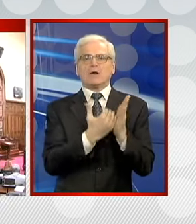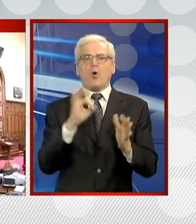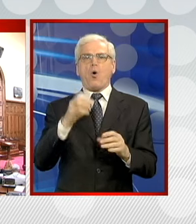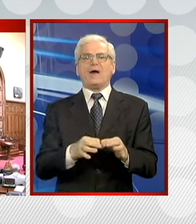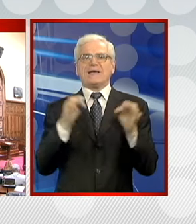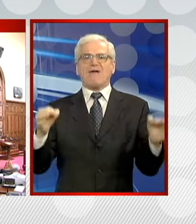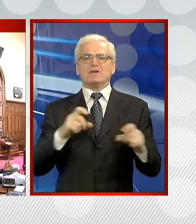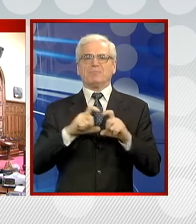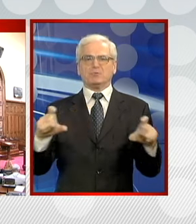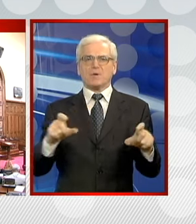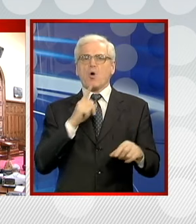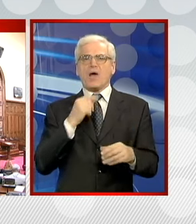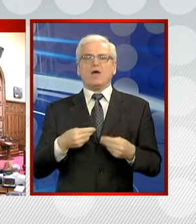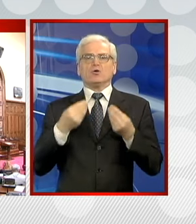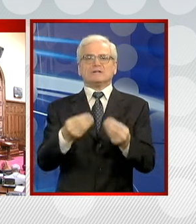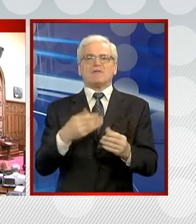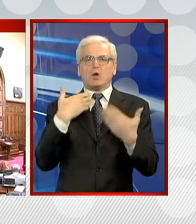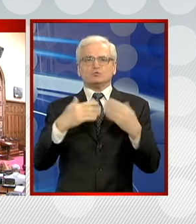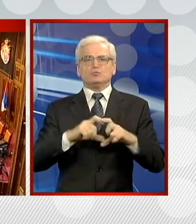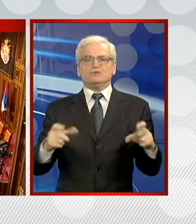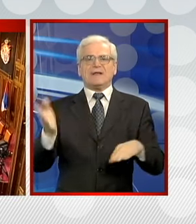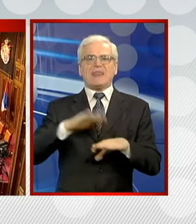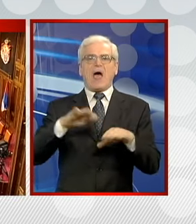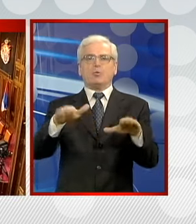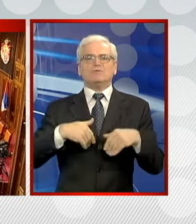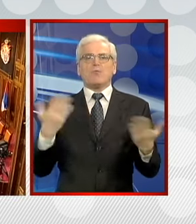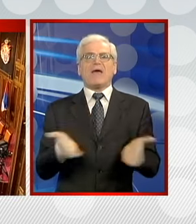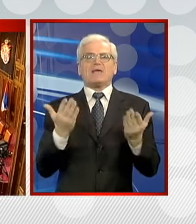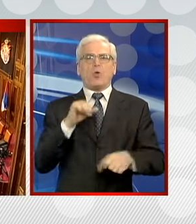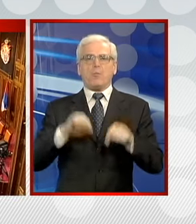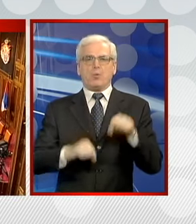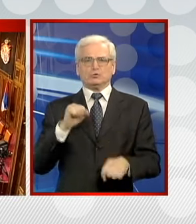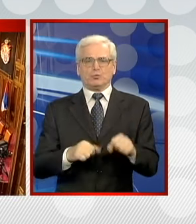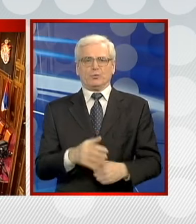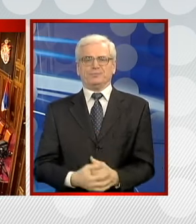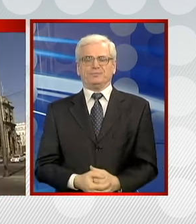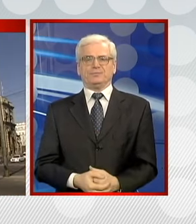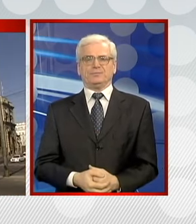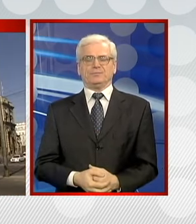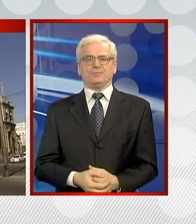javnim preduzećima koji je dostavljen Skupštini na usvajanje po hitnom postupku.